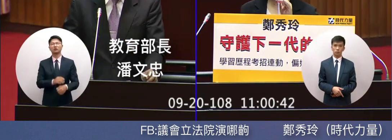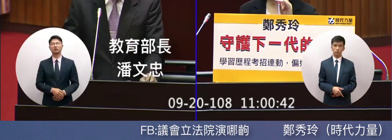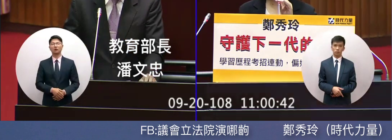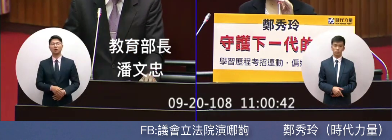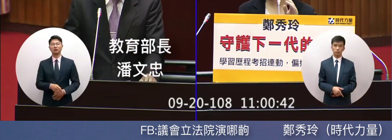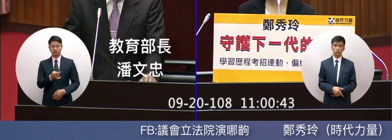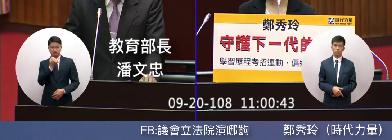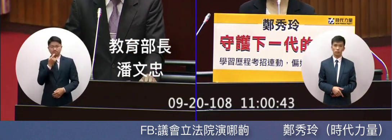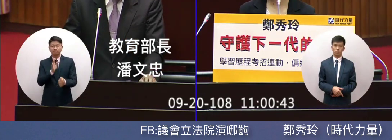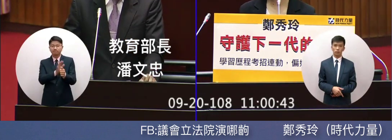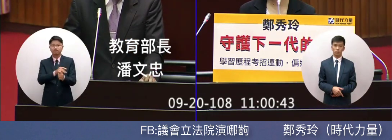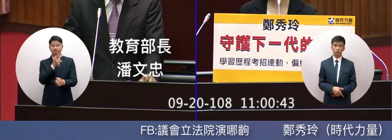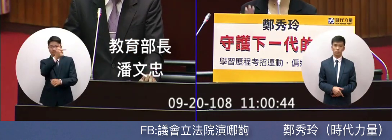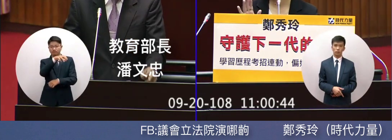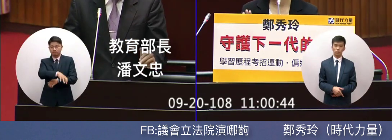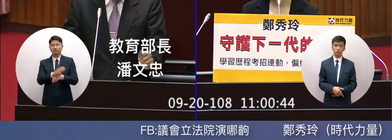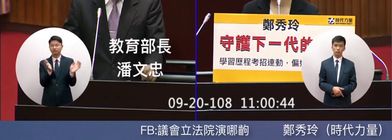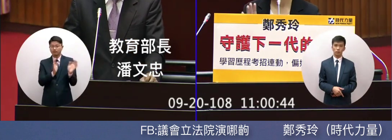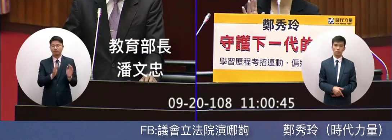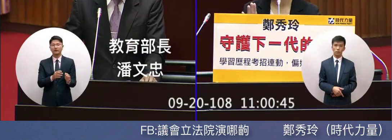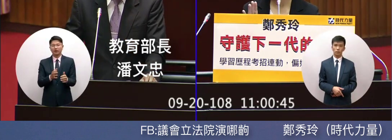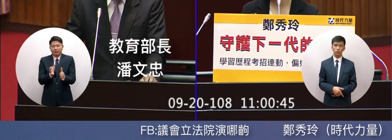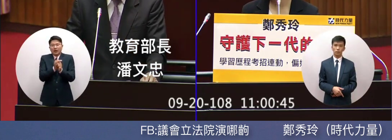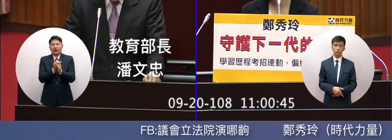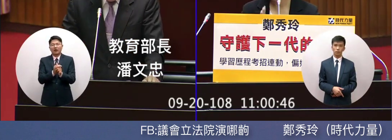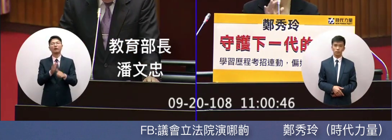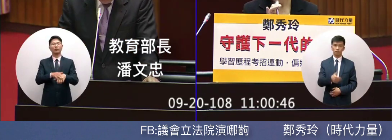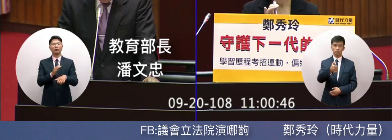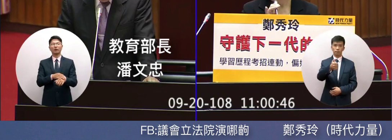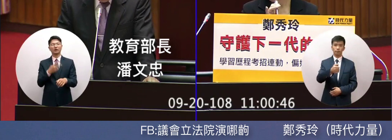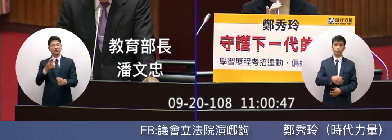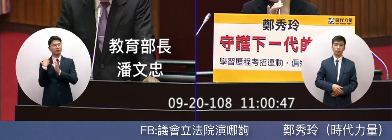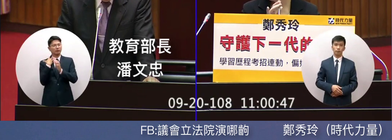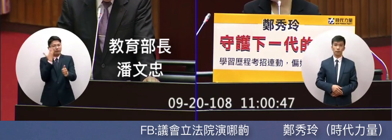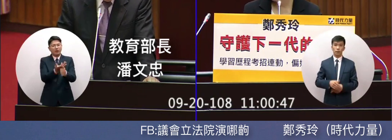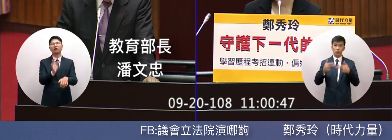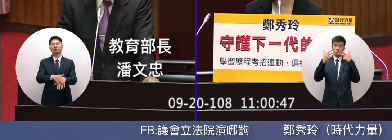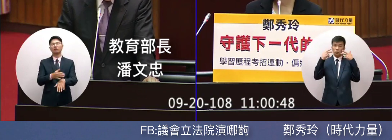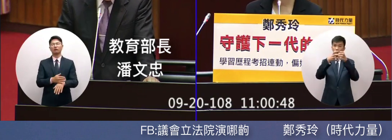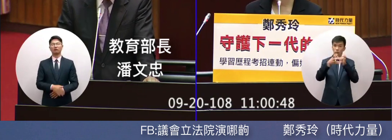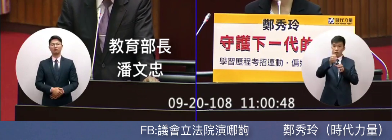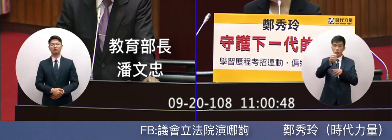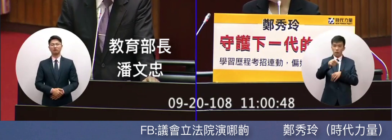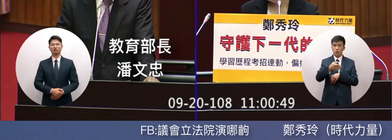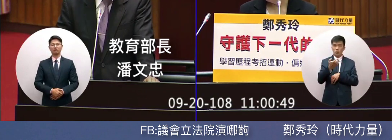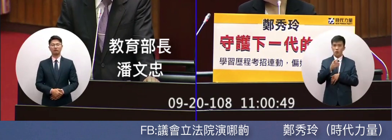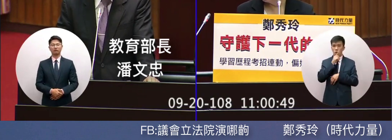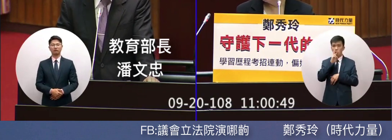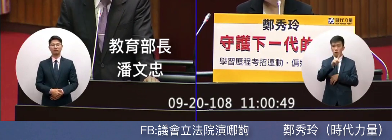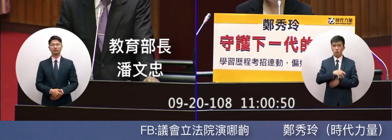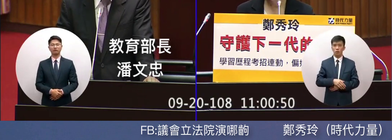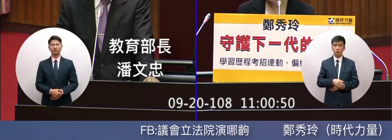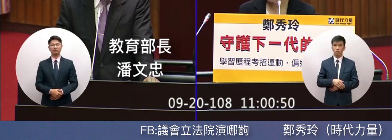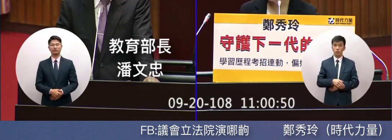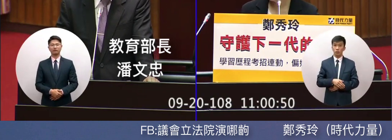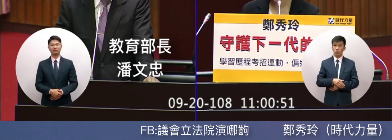与这些过程当中，不会去受到限制，甚至造成他们的负担。 谢谢谢谢，那个潘部长，您刚刚好像讲错了，这个